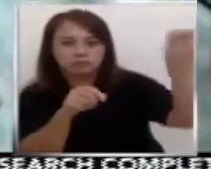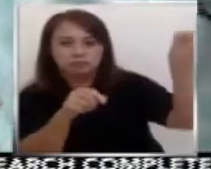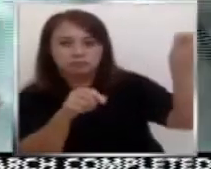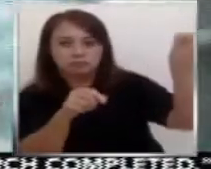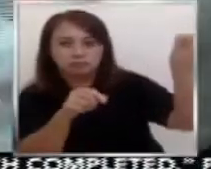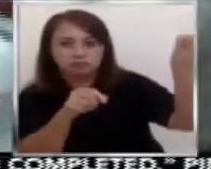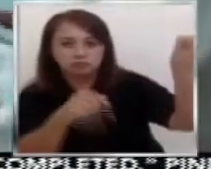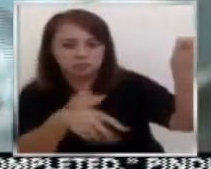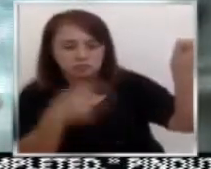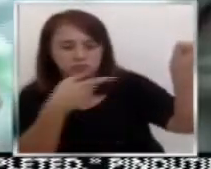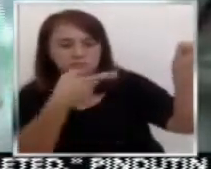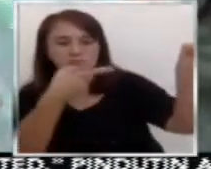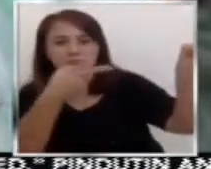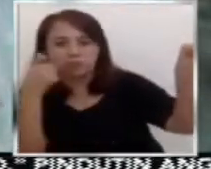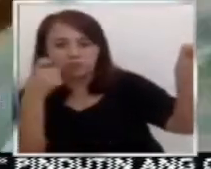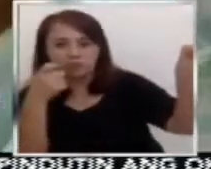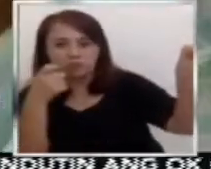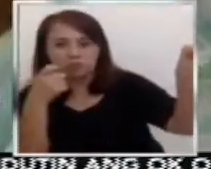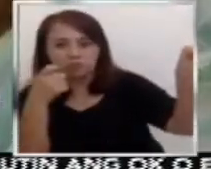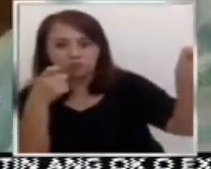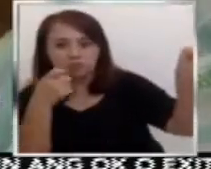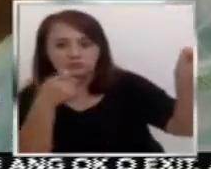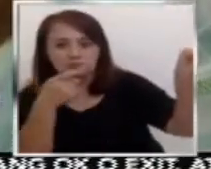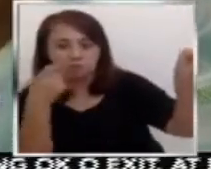pero nakuha niya at may hagis na po yung bag niya.